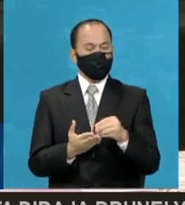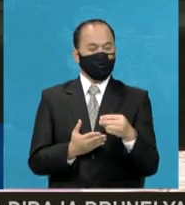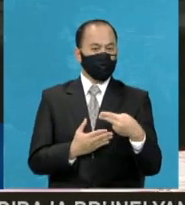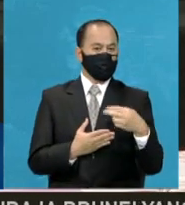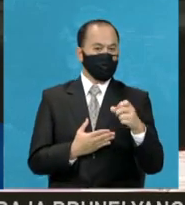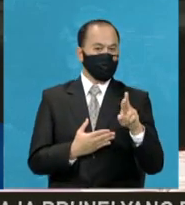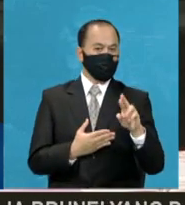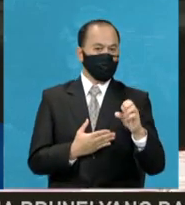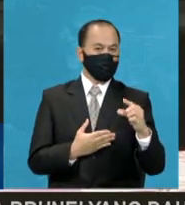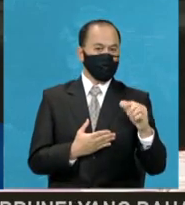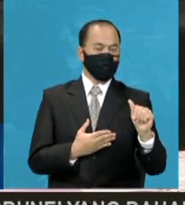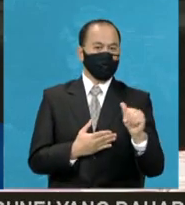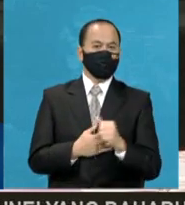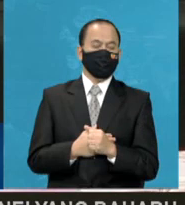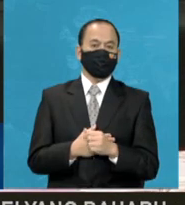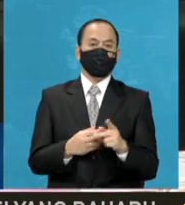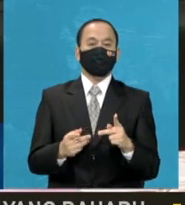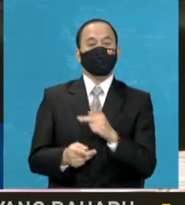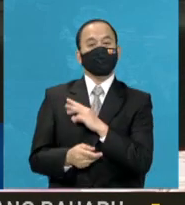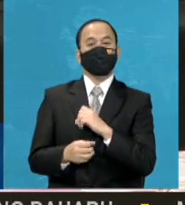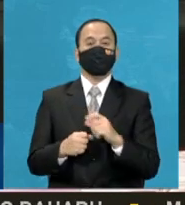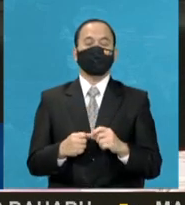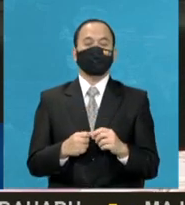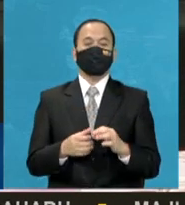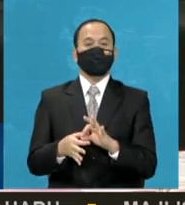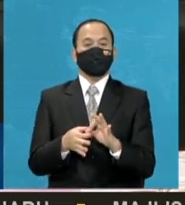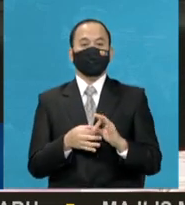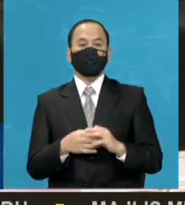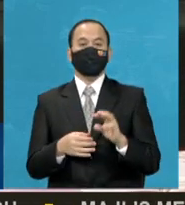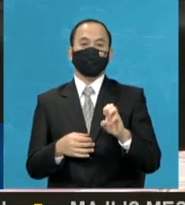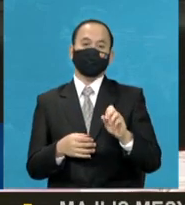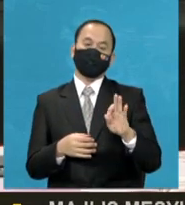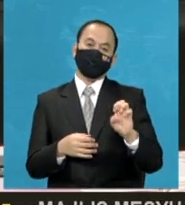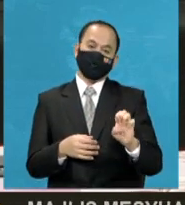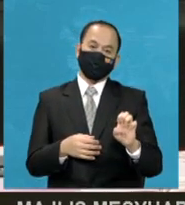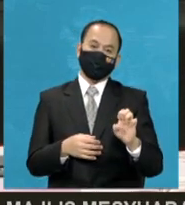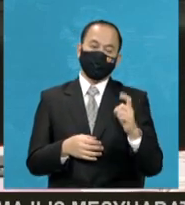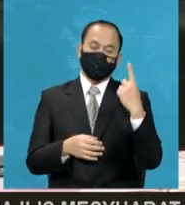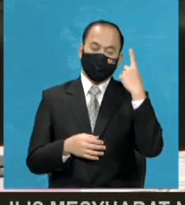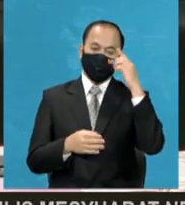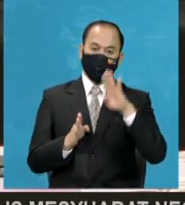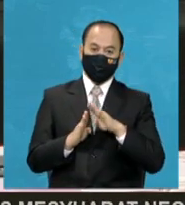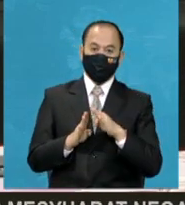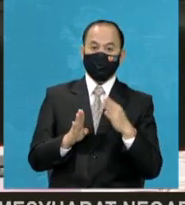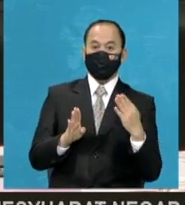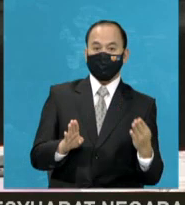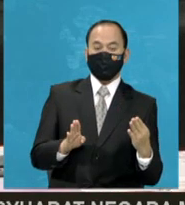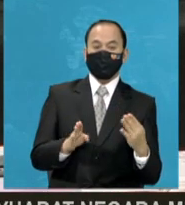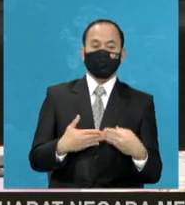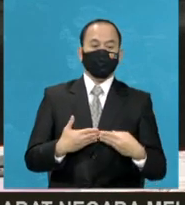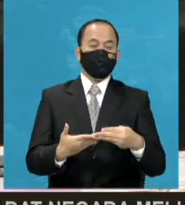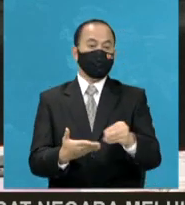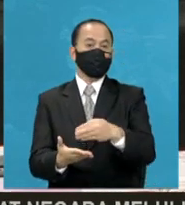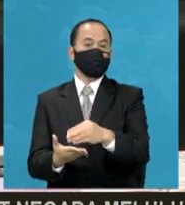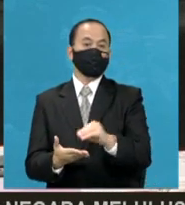Kesehatan sedang bekerja sama dengan kementerian keuangan dan ekonomi untuk membukakan penjualan Heartbeat